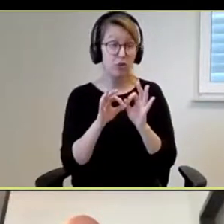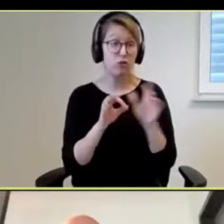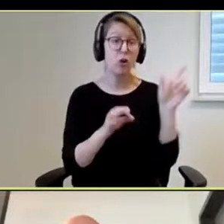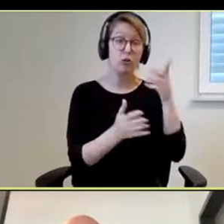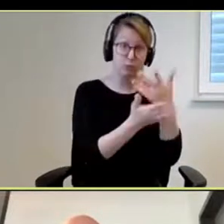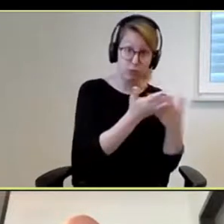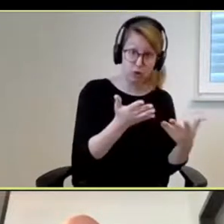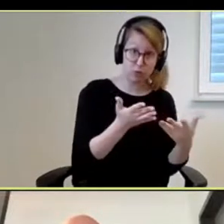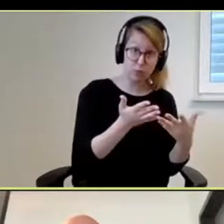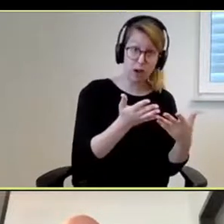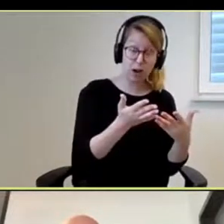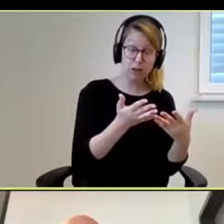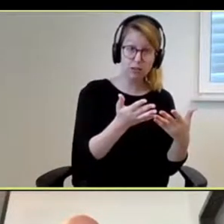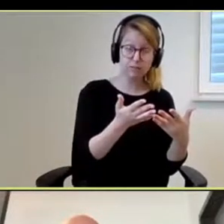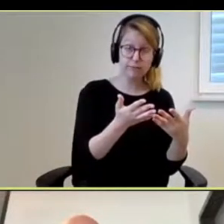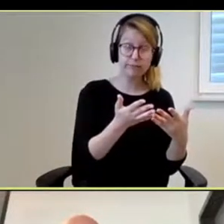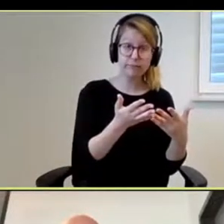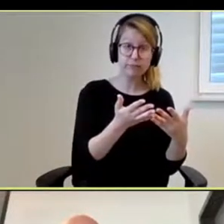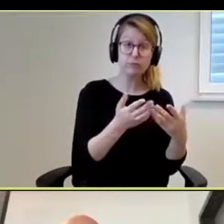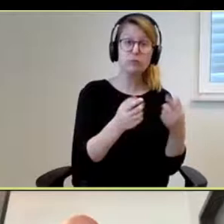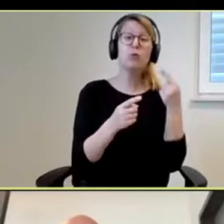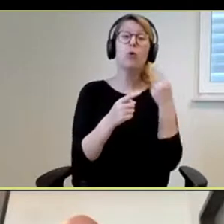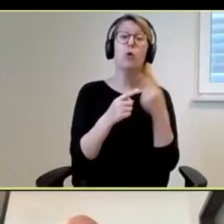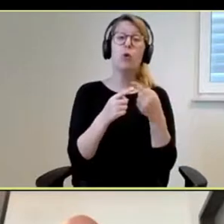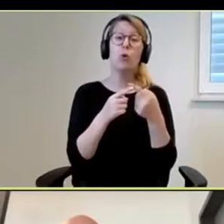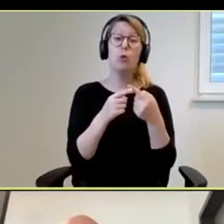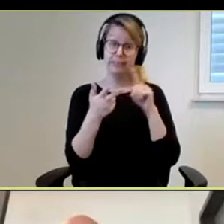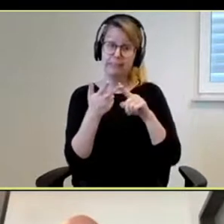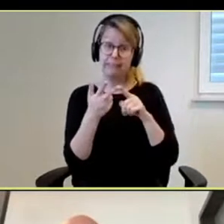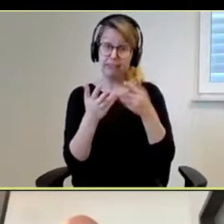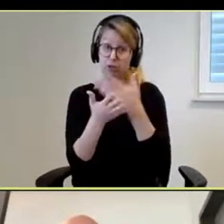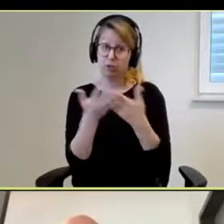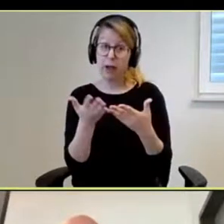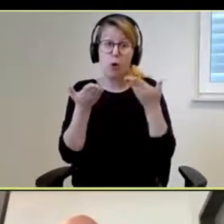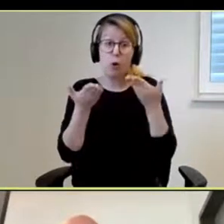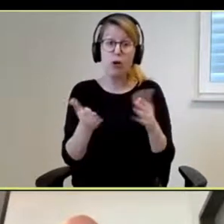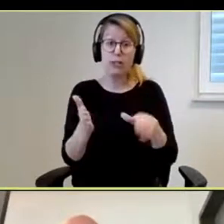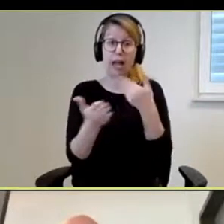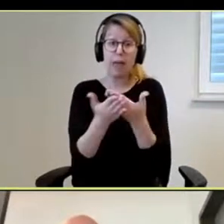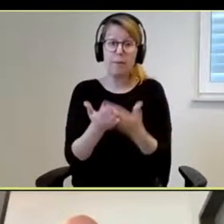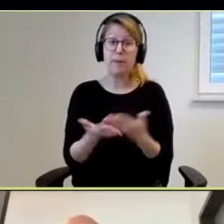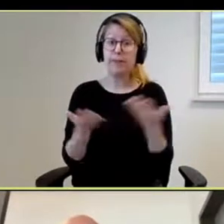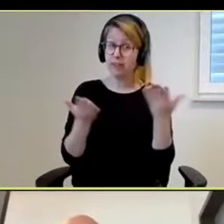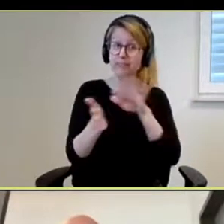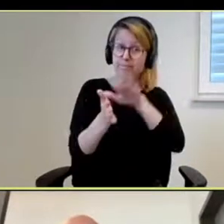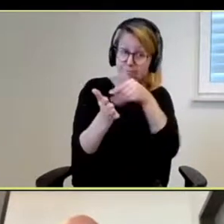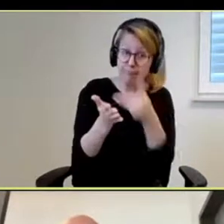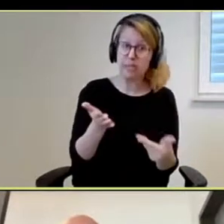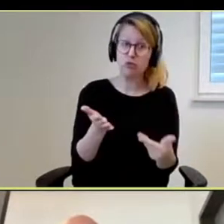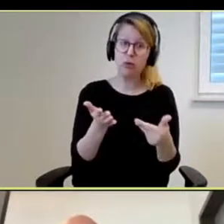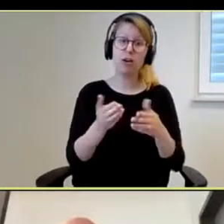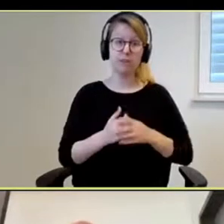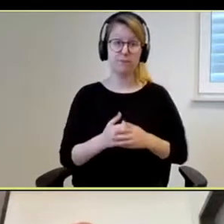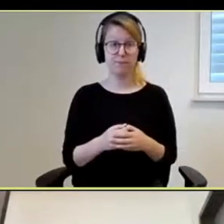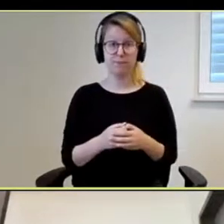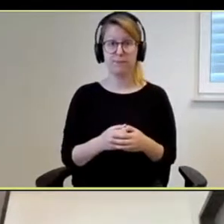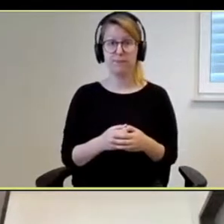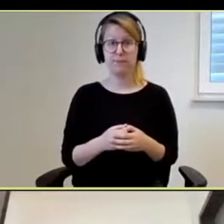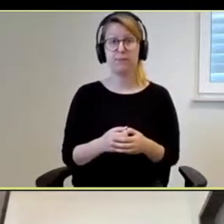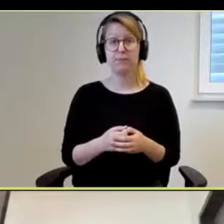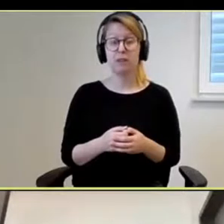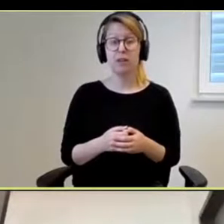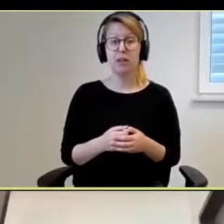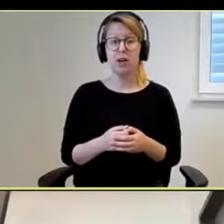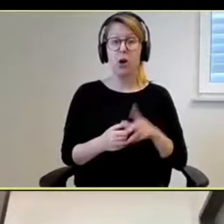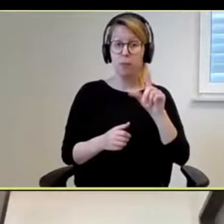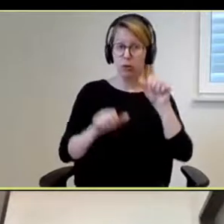vers la langue des signes allemande. Pour cela, si vous ne l'avez pas encore fait, vous pouvez épingler Madame